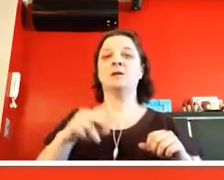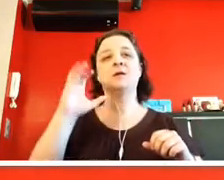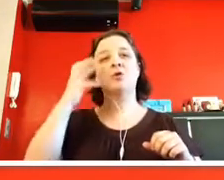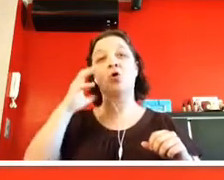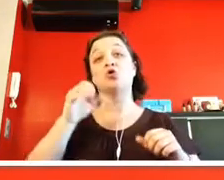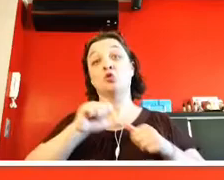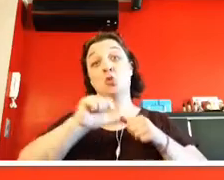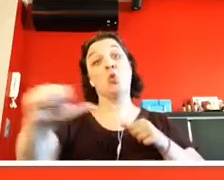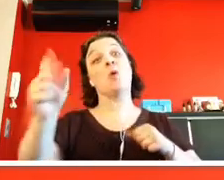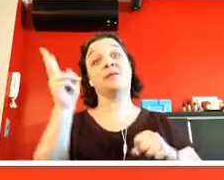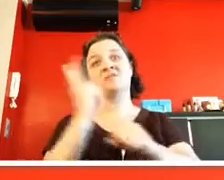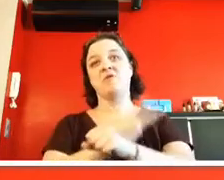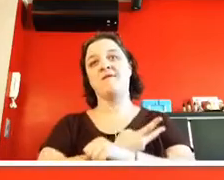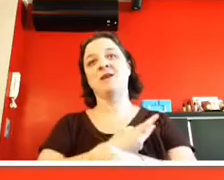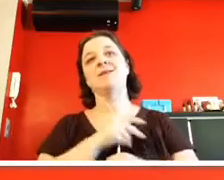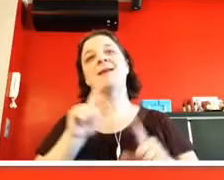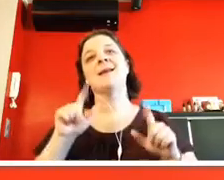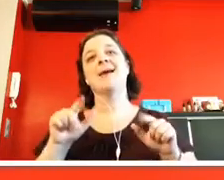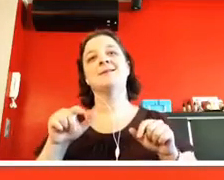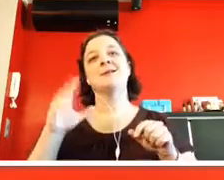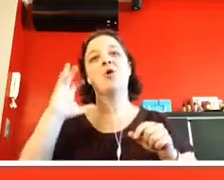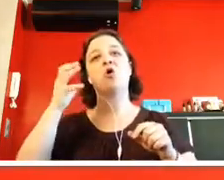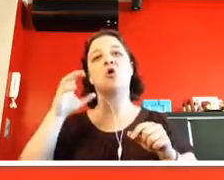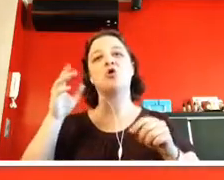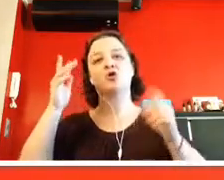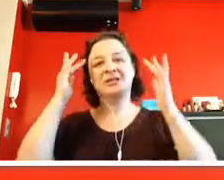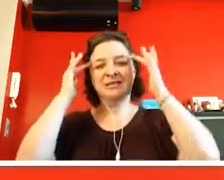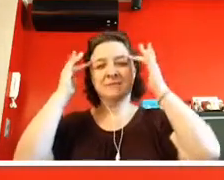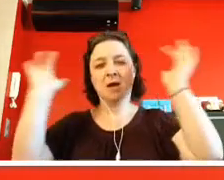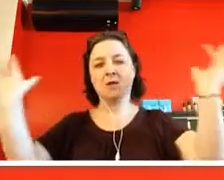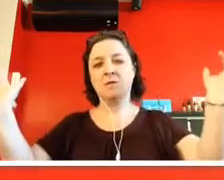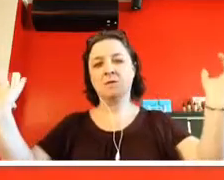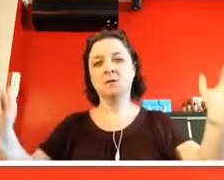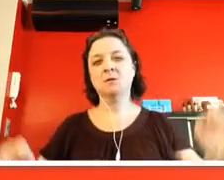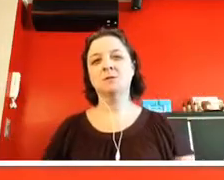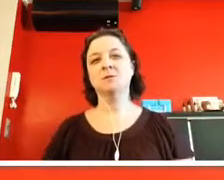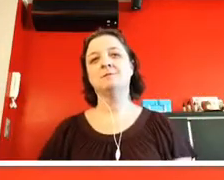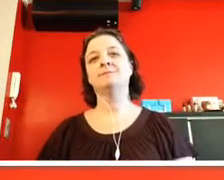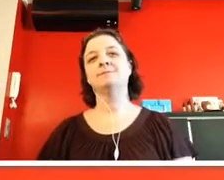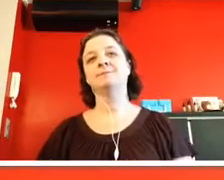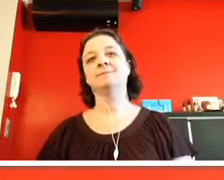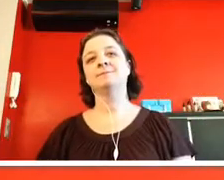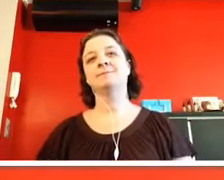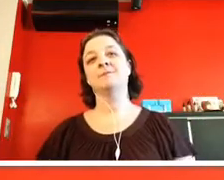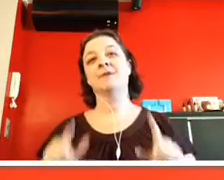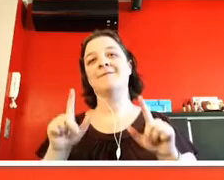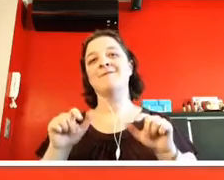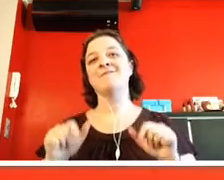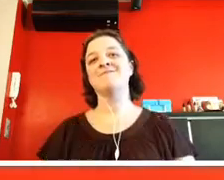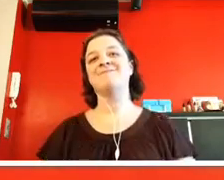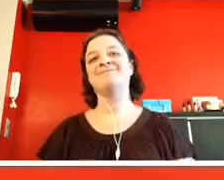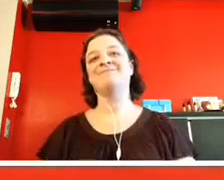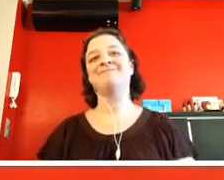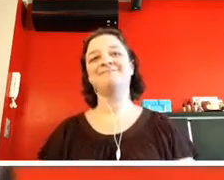les oranges sont loin d'être mauvaises et c'est Orange Expérience. Voilà.